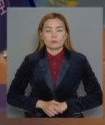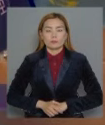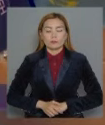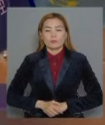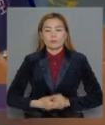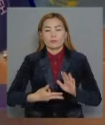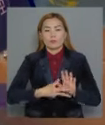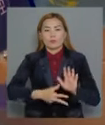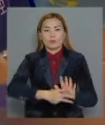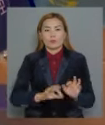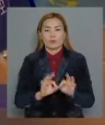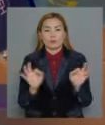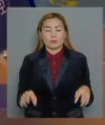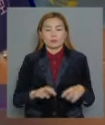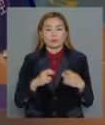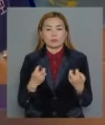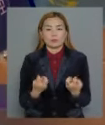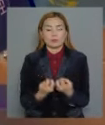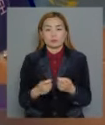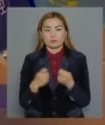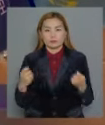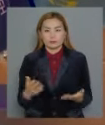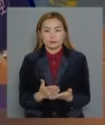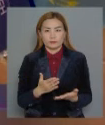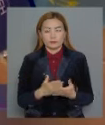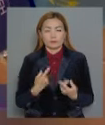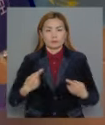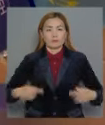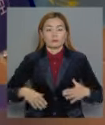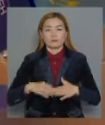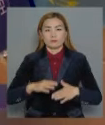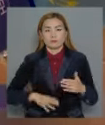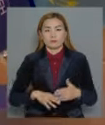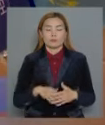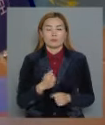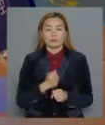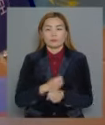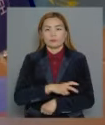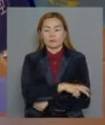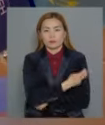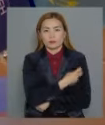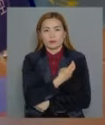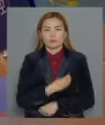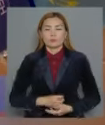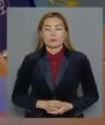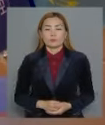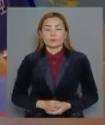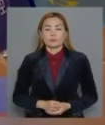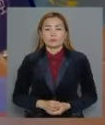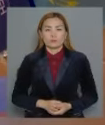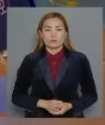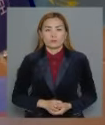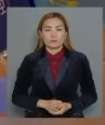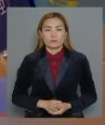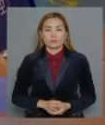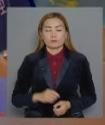8 профильдық комитеттер құрдық. Соның ішінде неше түрлі сала бойынша, әлеуметтік сала, медицина болсын, мысалы